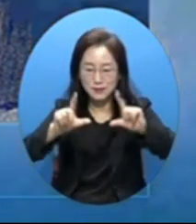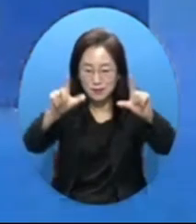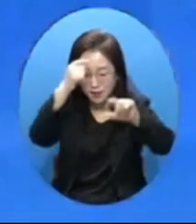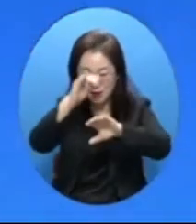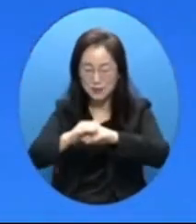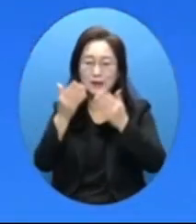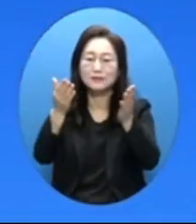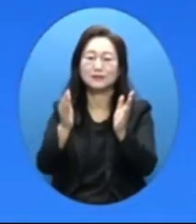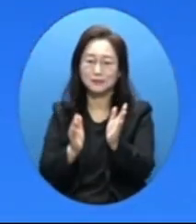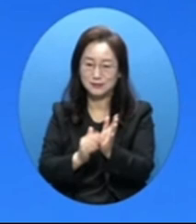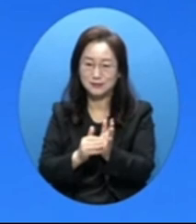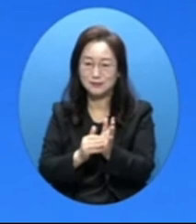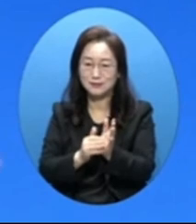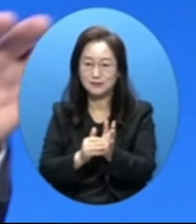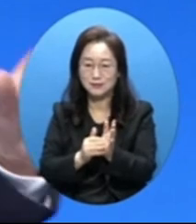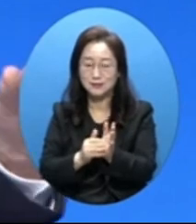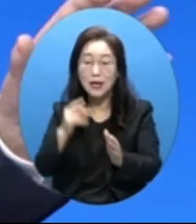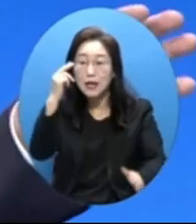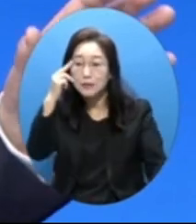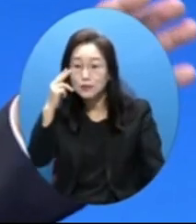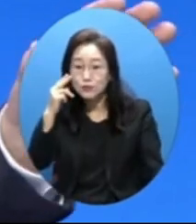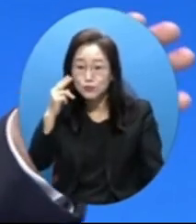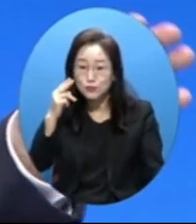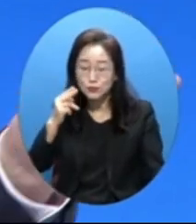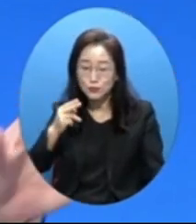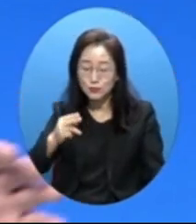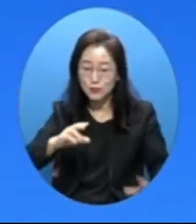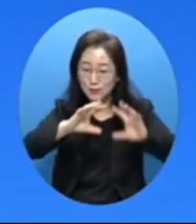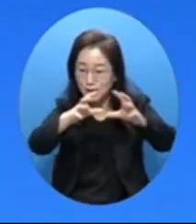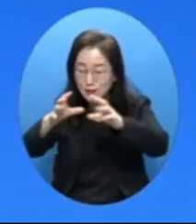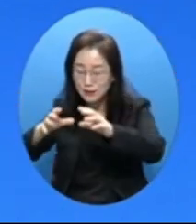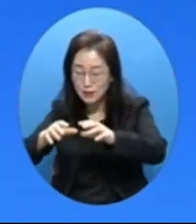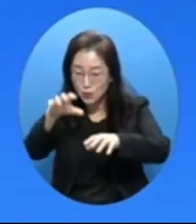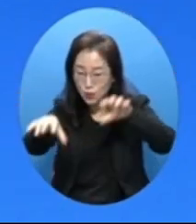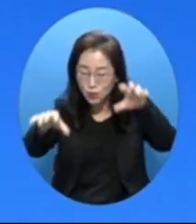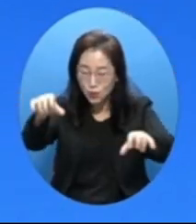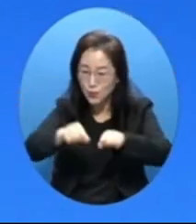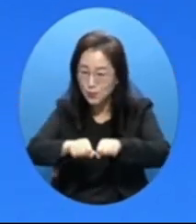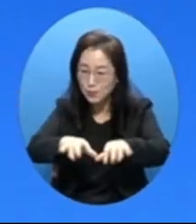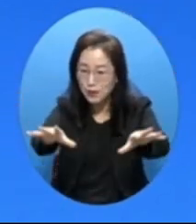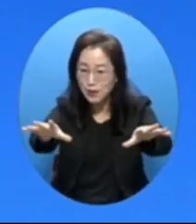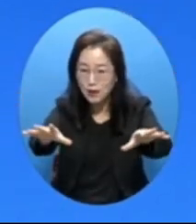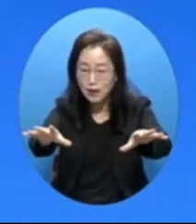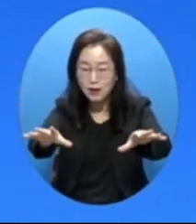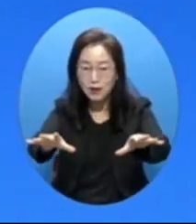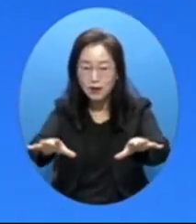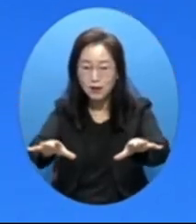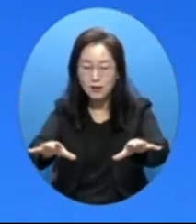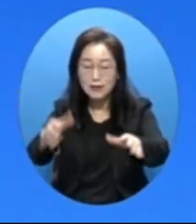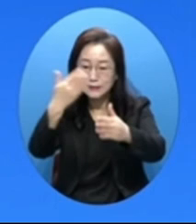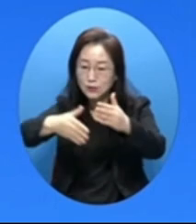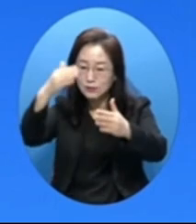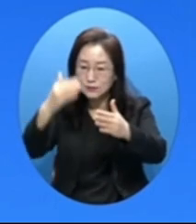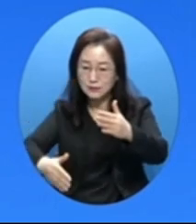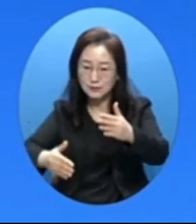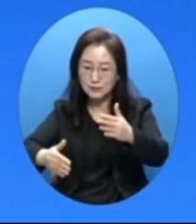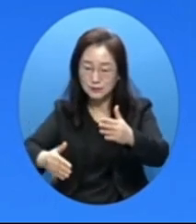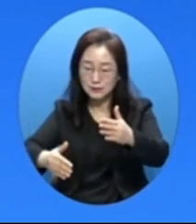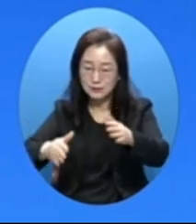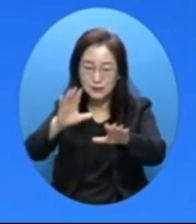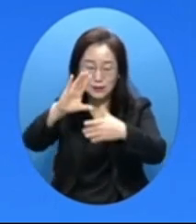이것이 미국 여로주의 확산에 대해서 지켜지다가 언제 미국 국경일이 되었느냐